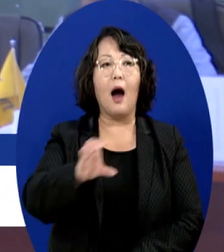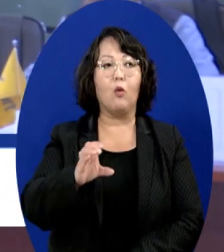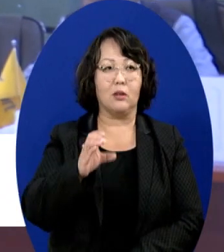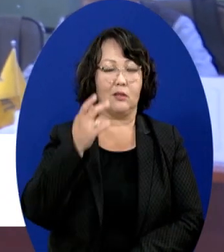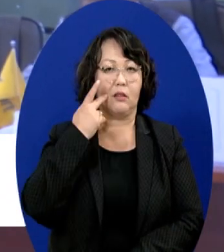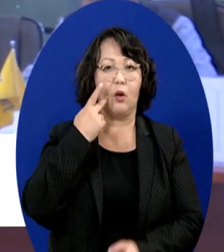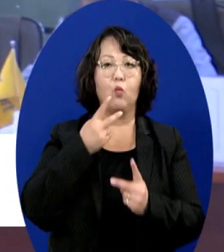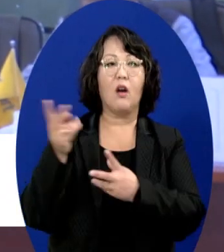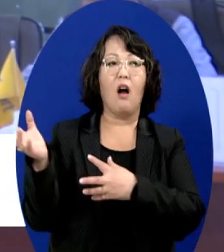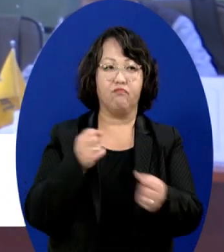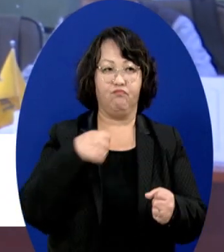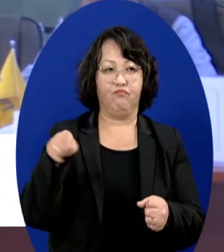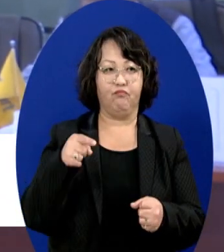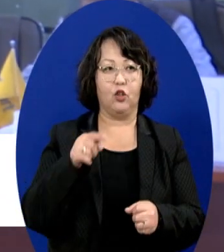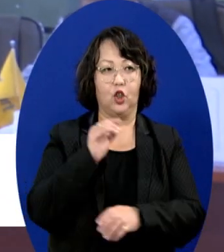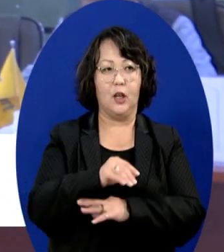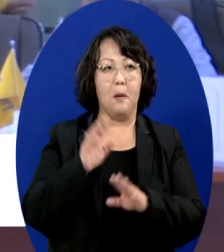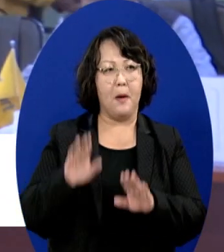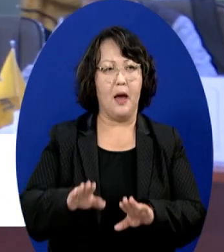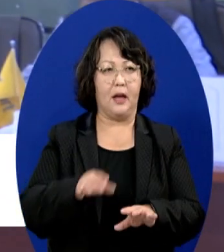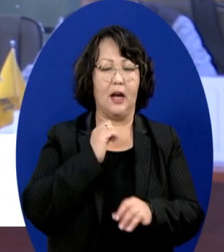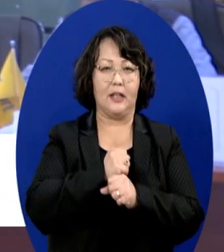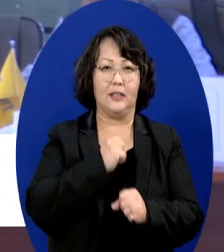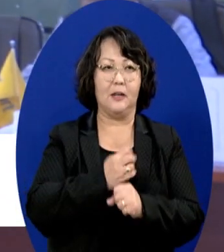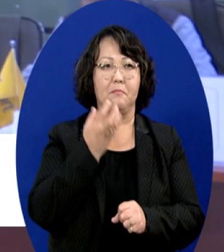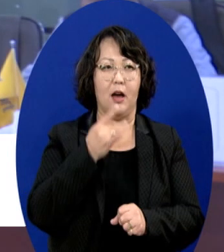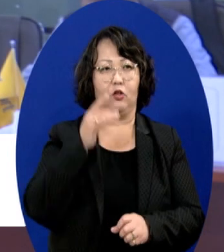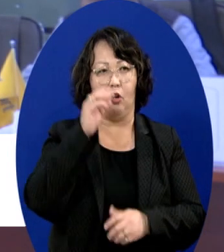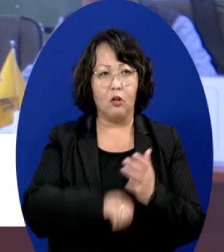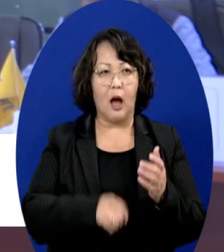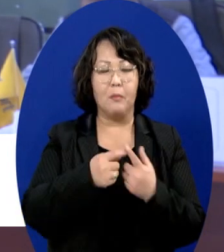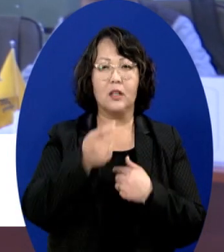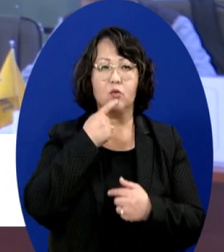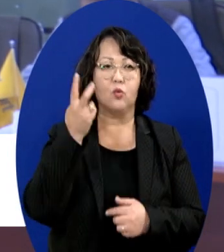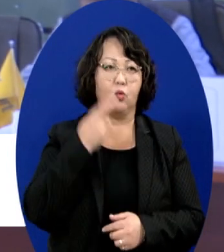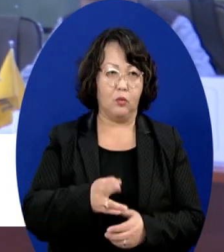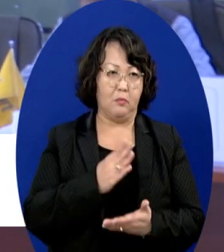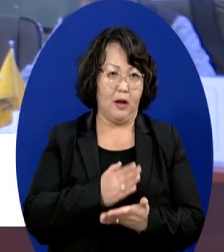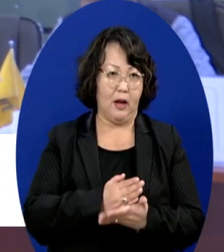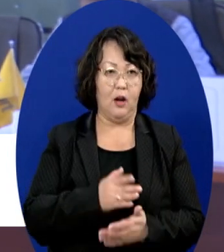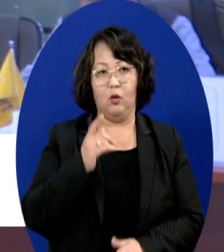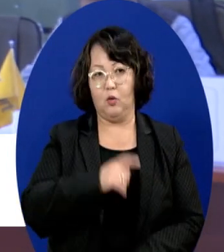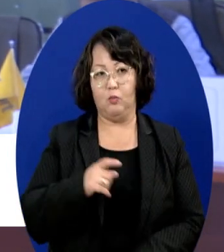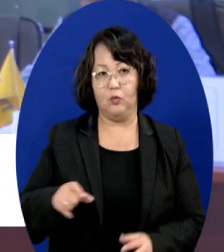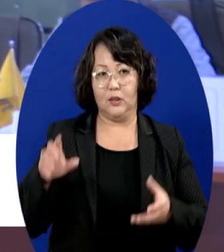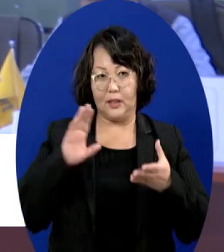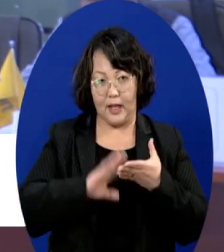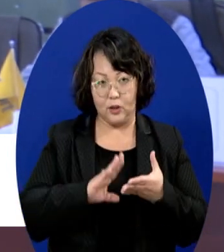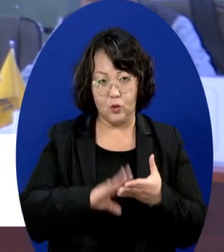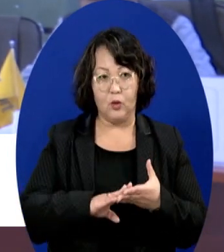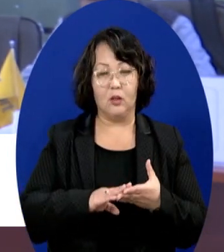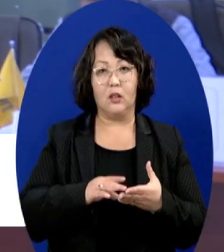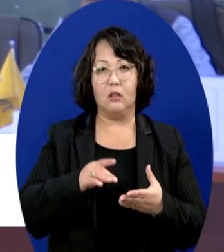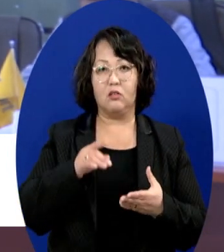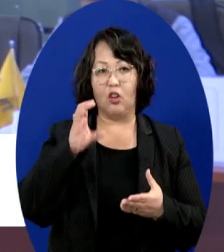өдөрт нь одоо нэг байнгын ажлын байранд ороход маш хүндрэлтэй нөхцөл байдлууд байдаг. Одоо хүмүүс танилцуулах ч гэдэг юм уу хэл ус